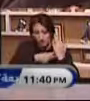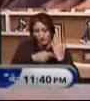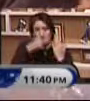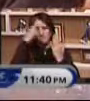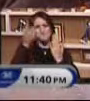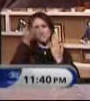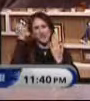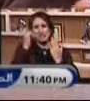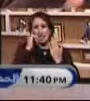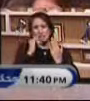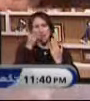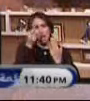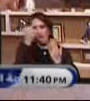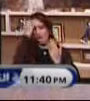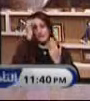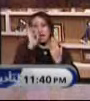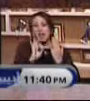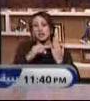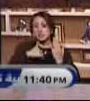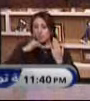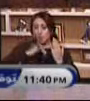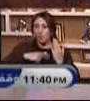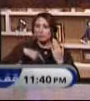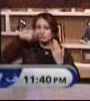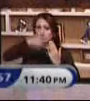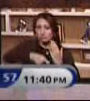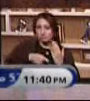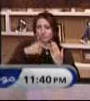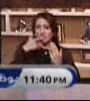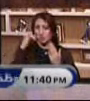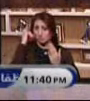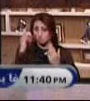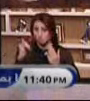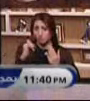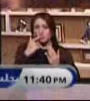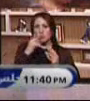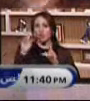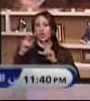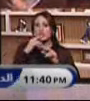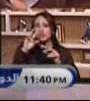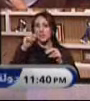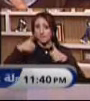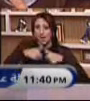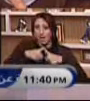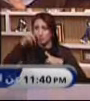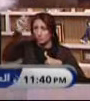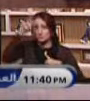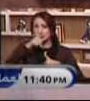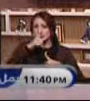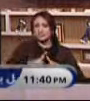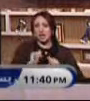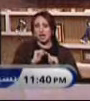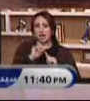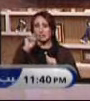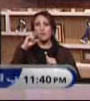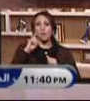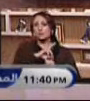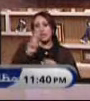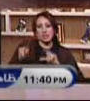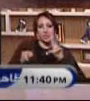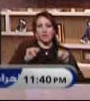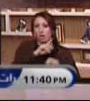اكبر نعم. الله اكبر سبحان الله نعم. شوف يا ابا ذر عزك الله وشاف نعجتين بيتناطحوا قل يا ابا ذر اتدري